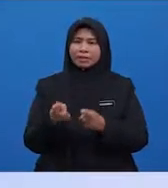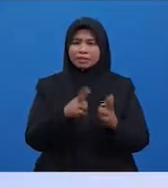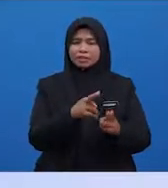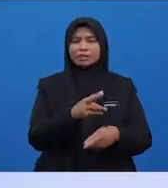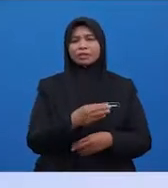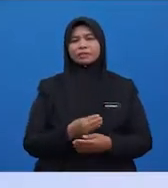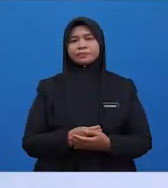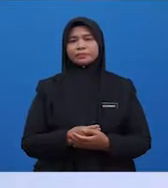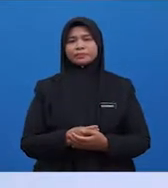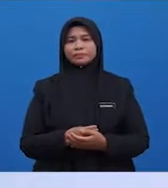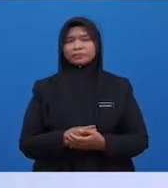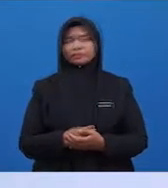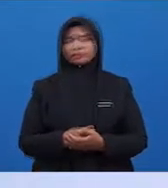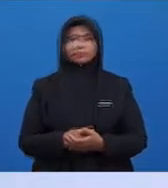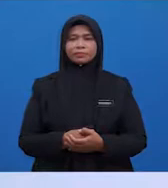pelaksanaan latihannya.